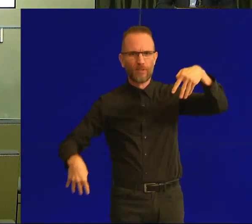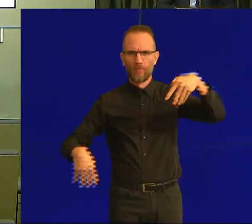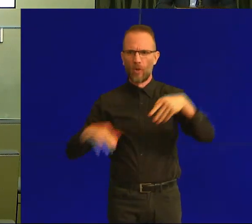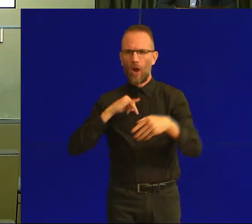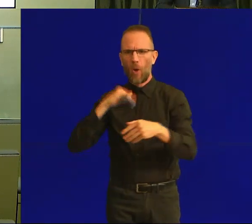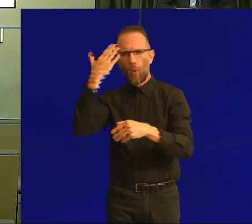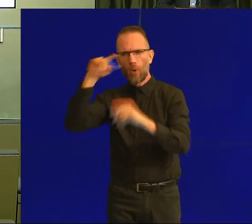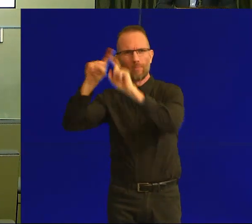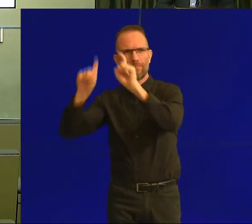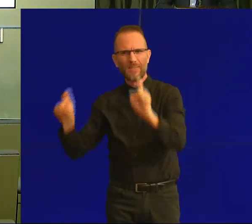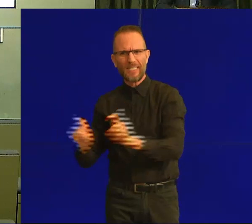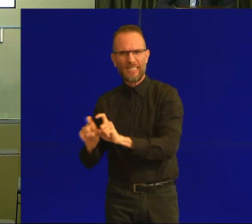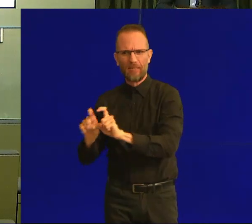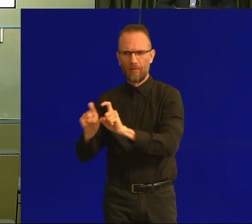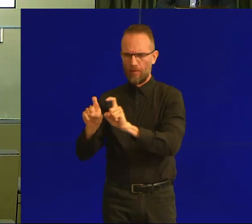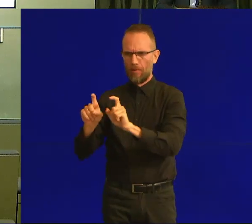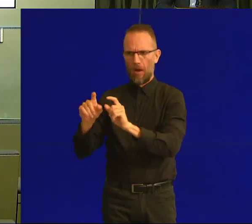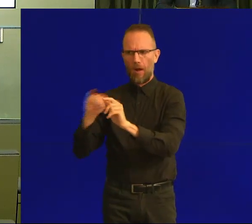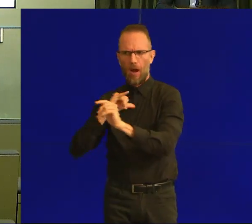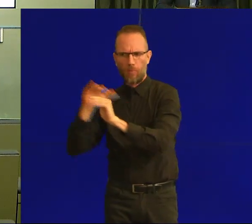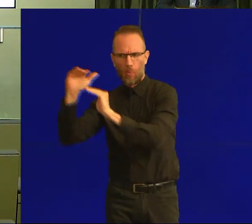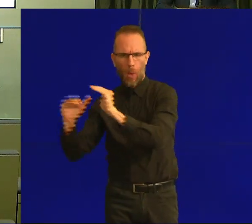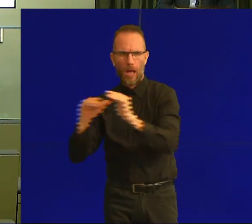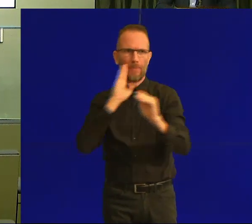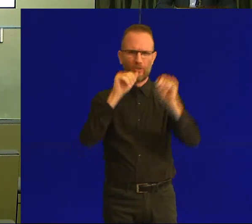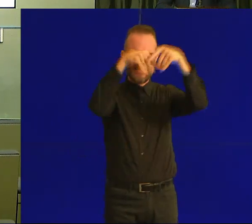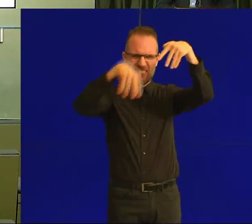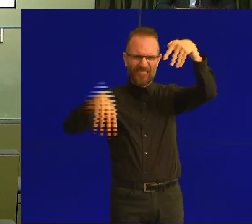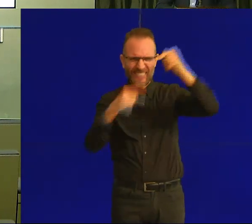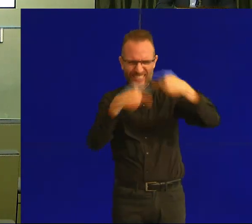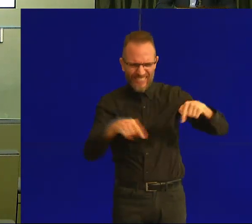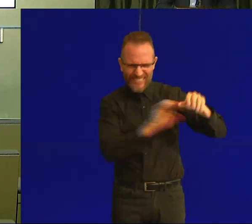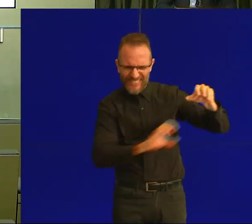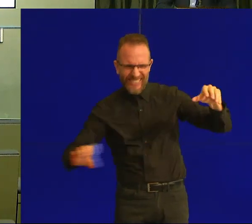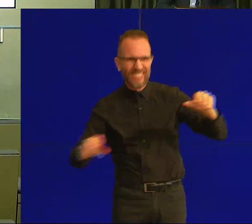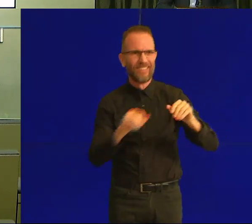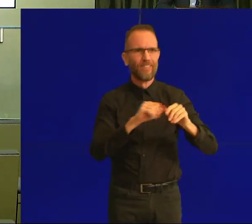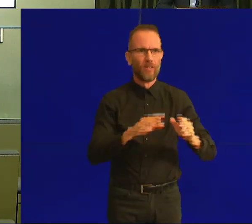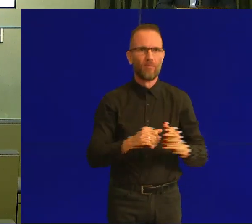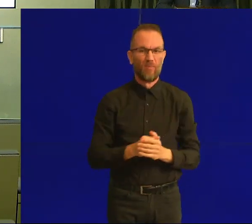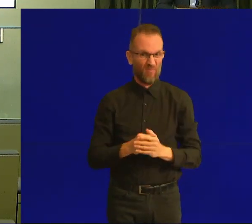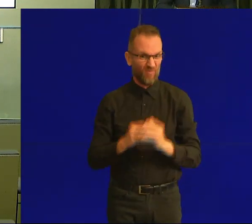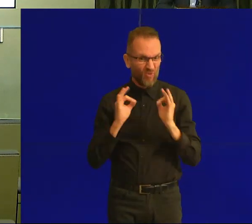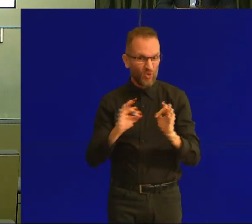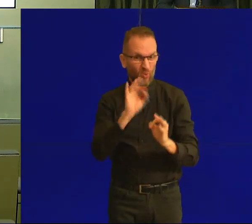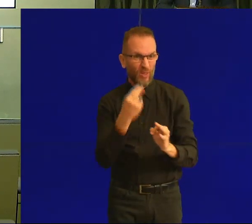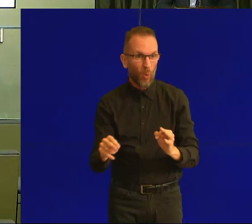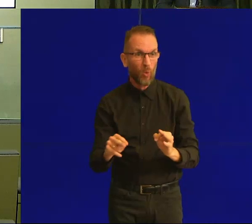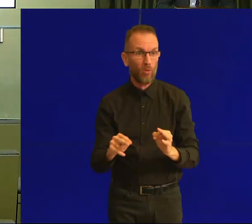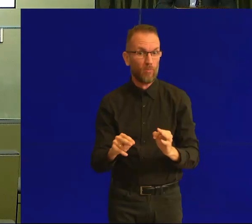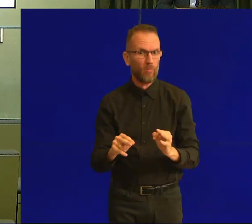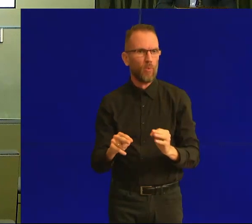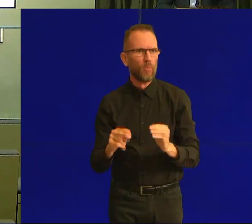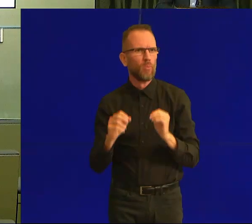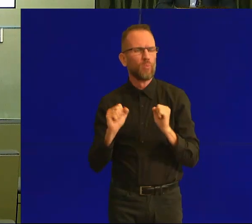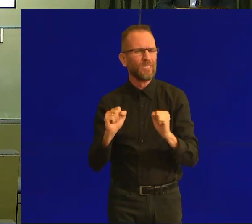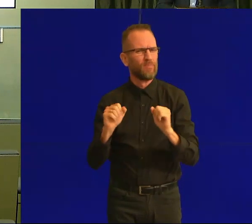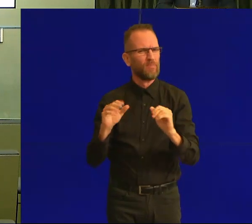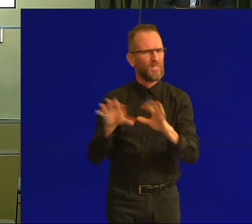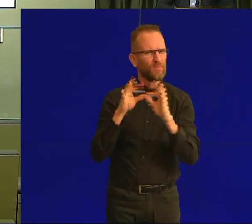est ce vraiment le cas et si oui comment l'expliquer constatons par ailleurs à l'heure actuelle une évolution par rapport aux